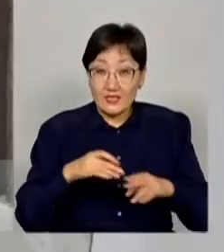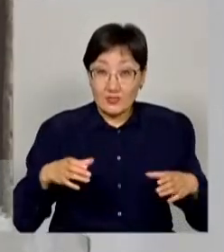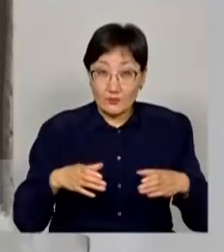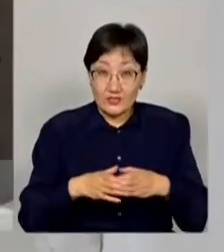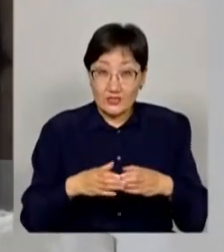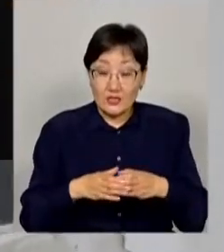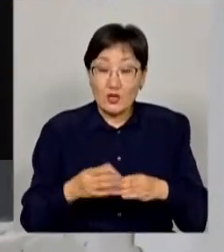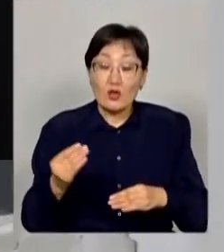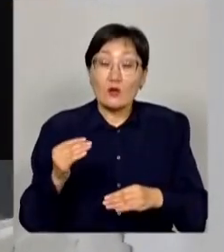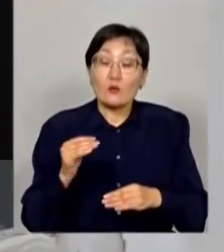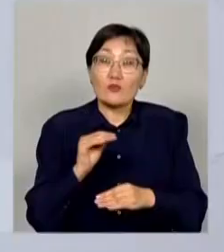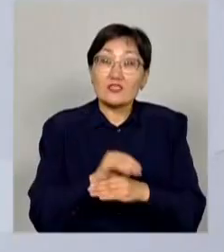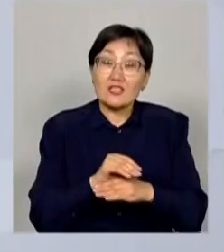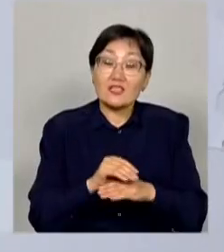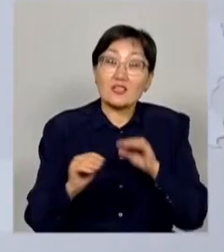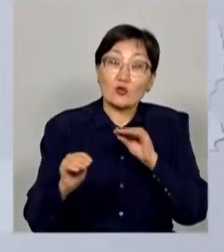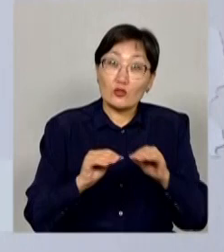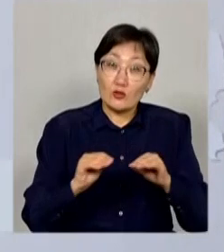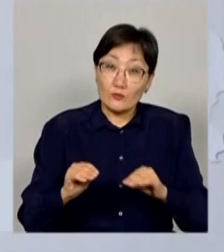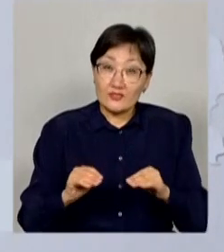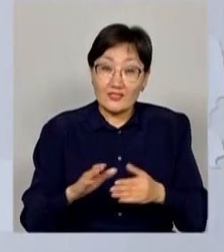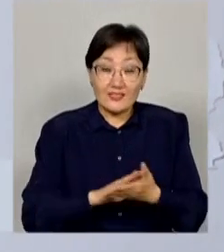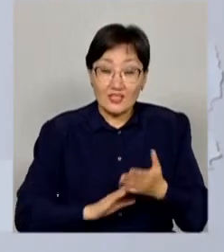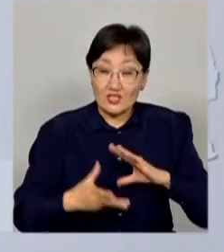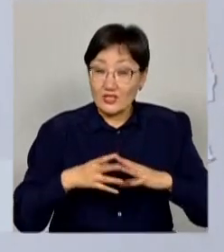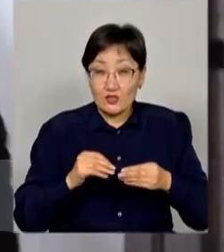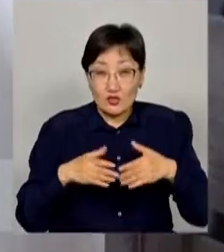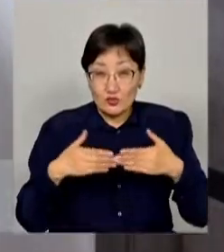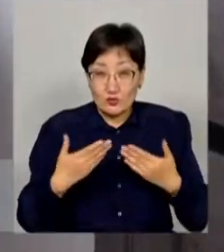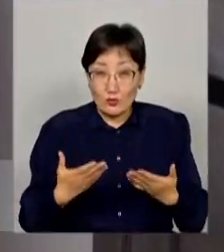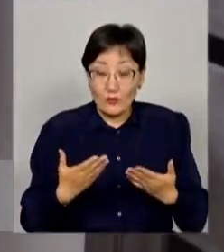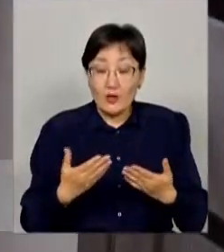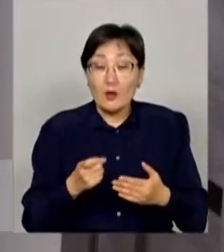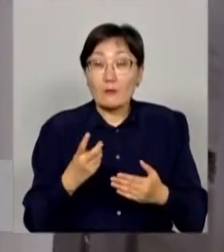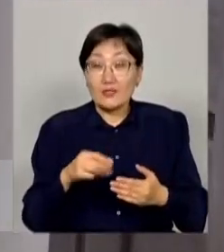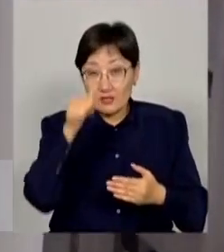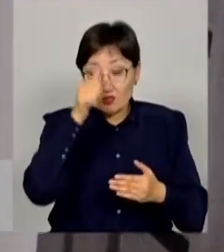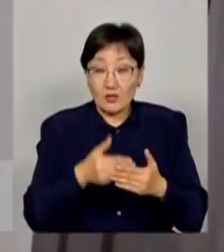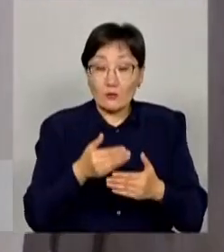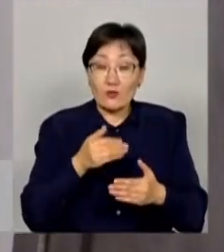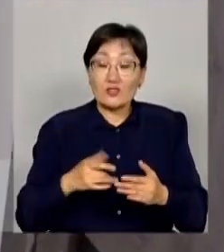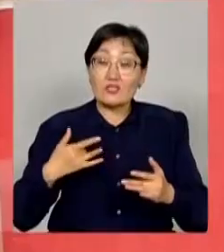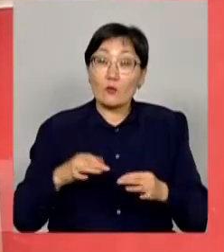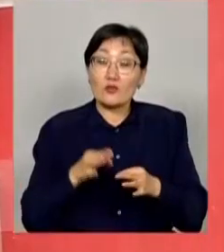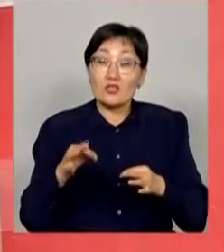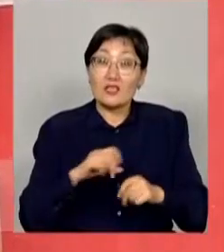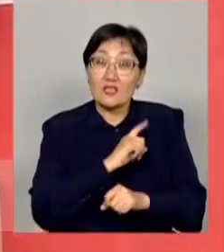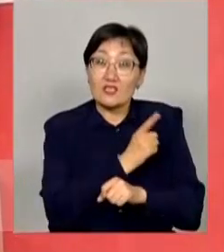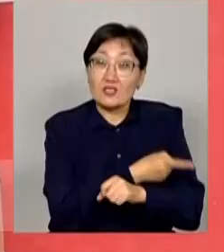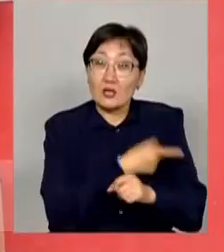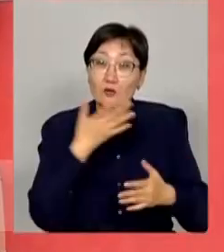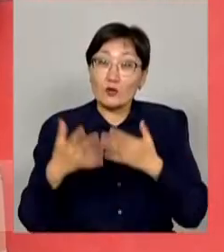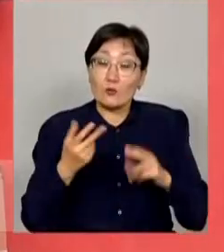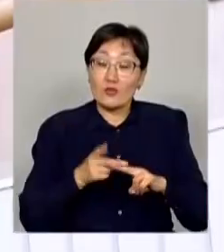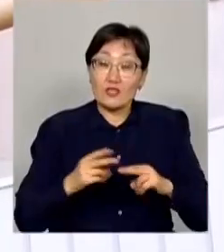компания қосалқы құрылғы орнатыпты. Бұдан еш нәтиже болмаған көрінеді. Ал бірнеше ай бұрын аймақта қатты дауыл соғып, дәл осы